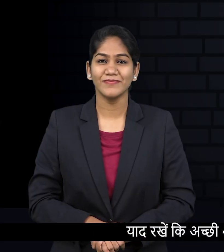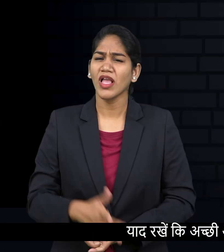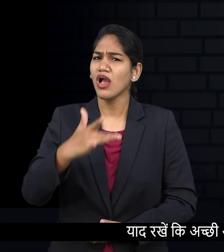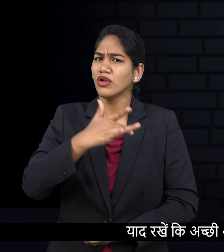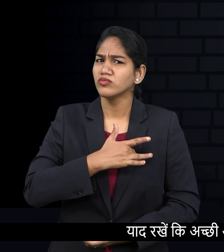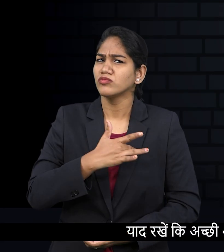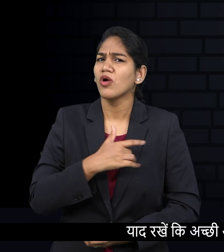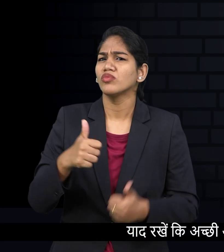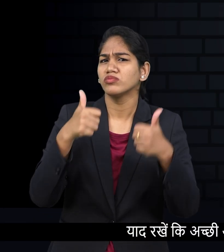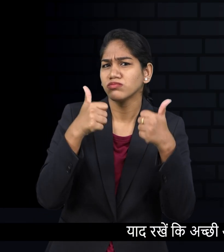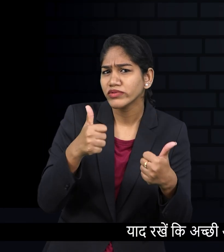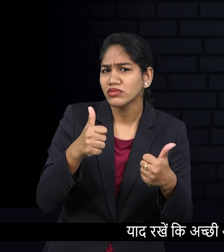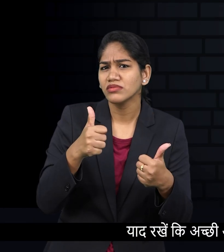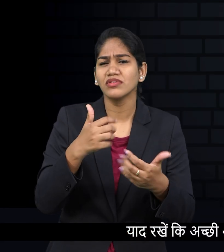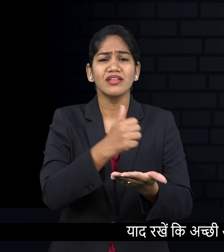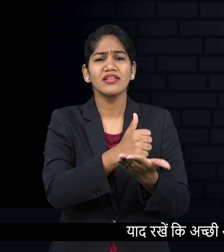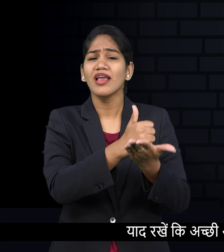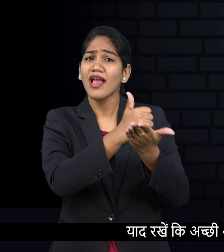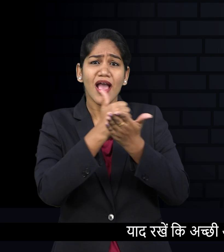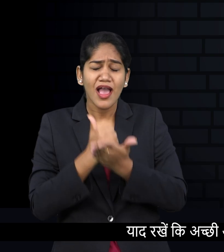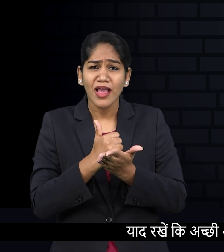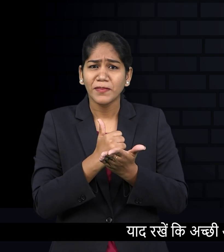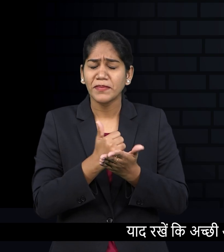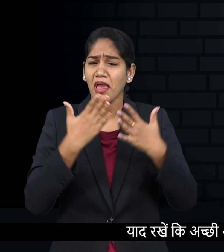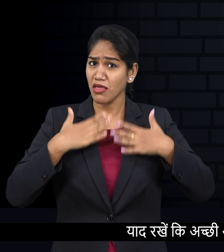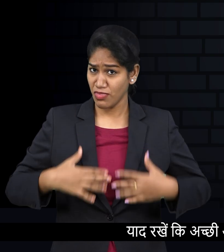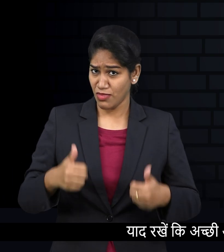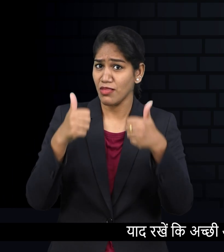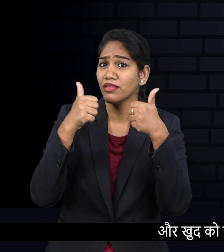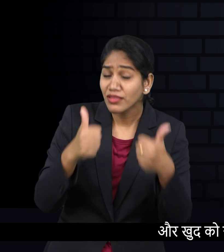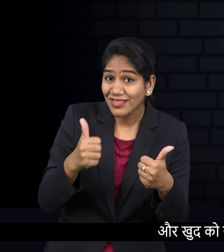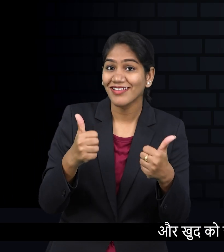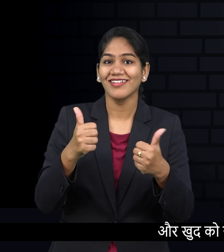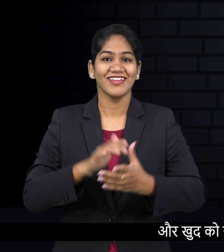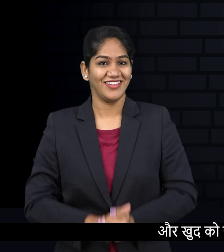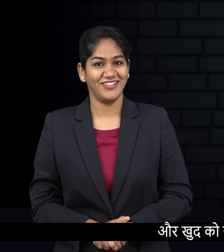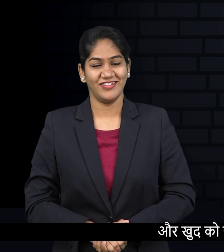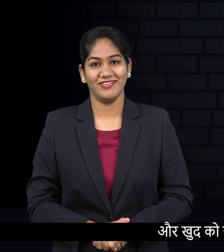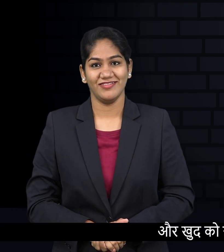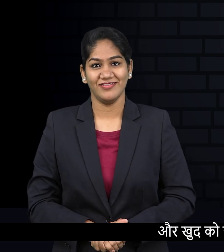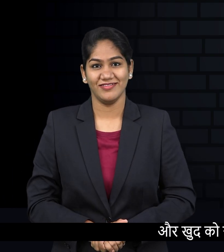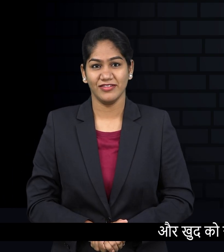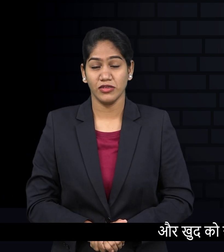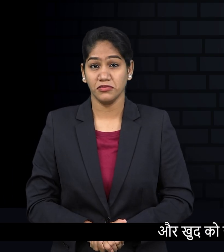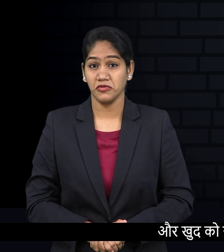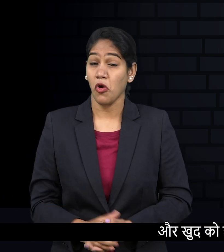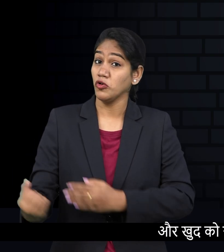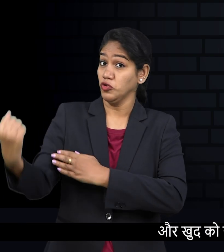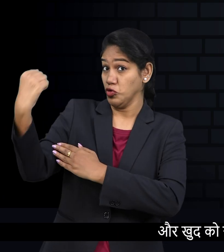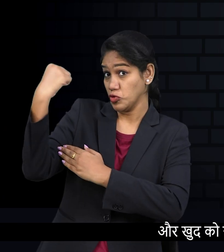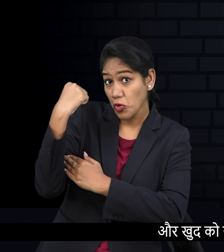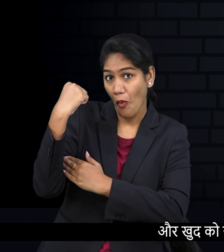याद रखें कि अच्छी आदतें हमें स्वस्थ रहने, मजबूत बनने और खुद को साफ रखने में मदद करती है।